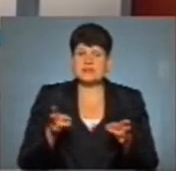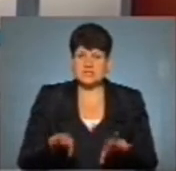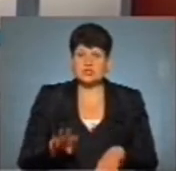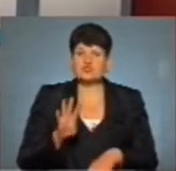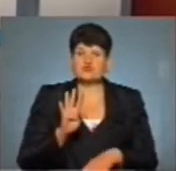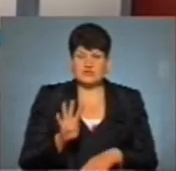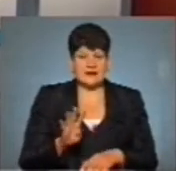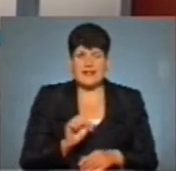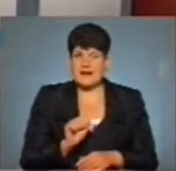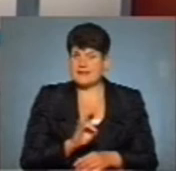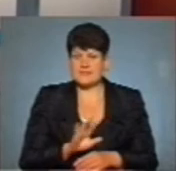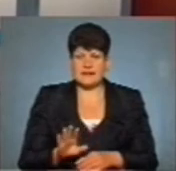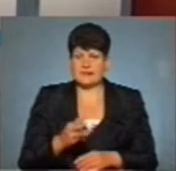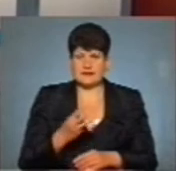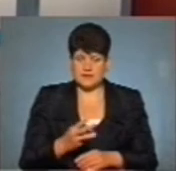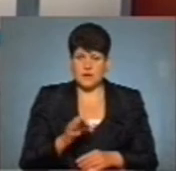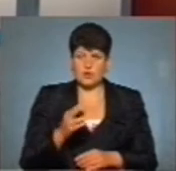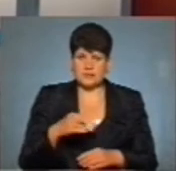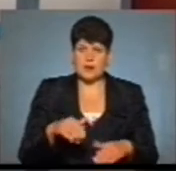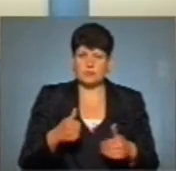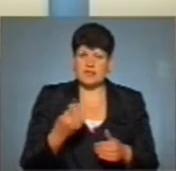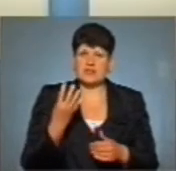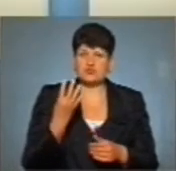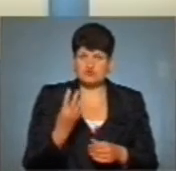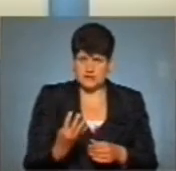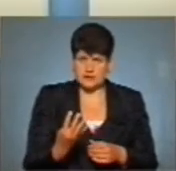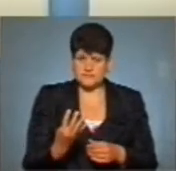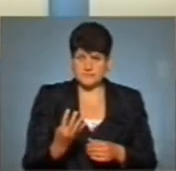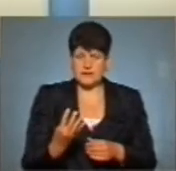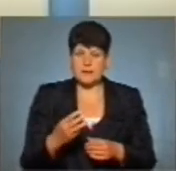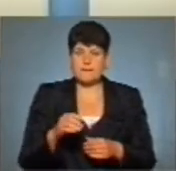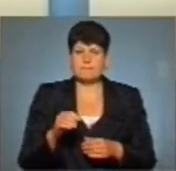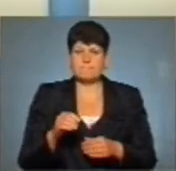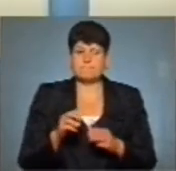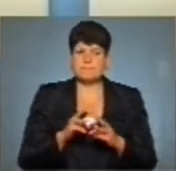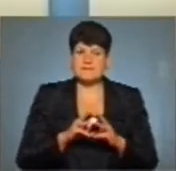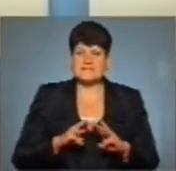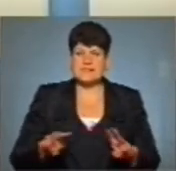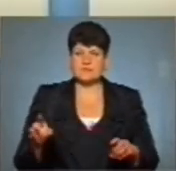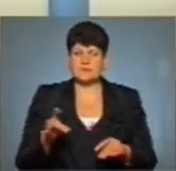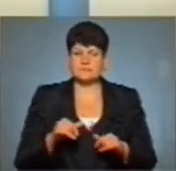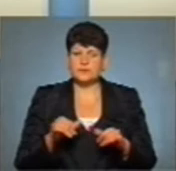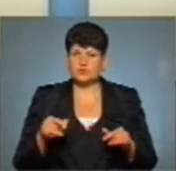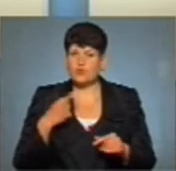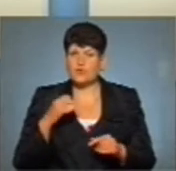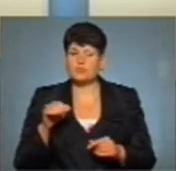3. Тобто так, ОДА подала пропозицію 4 райони, Мінрегіон говорить